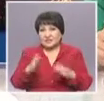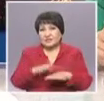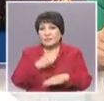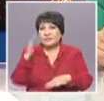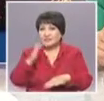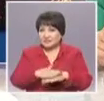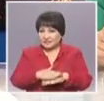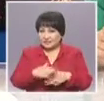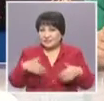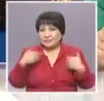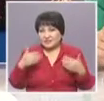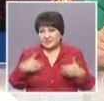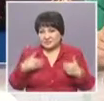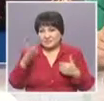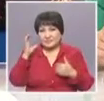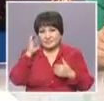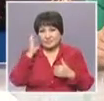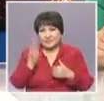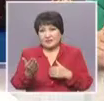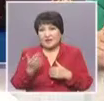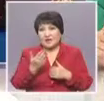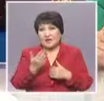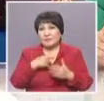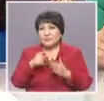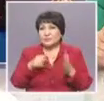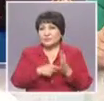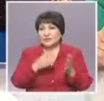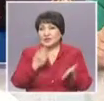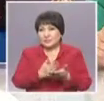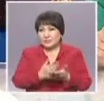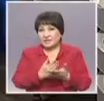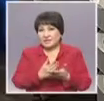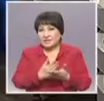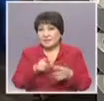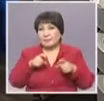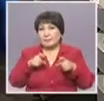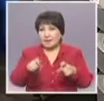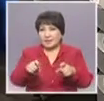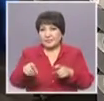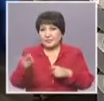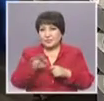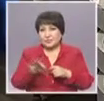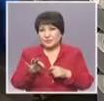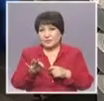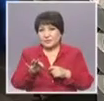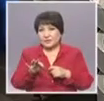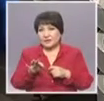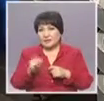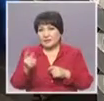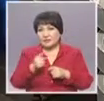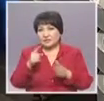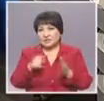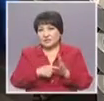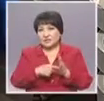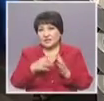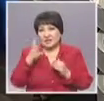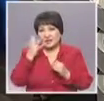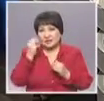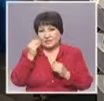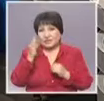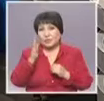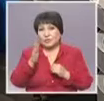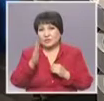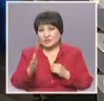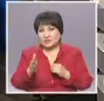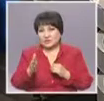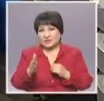ма? Саламатсыз ба, тыңдап отырмыз. Мен үш сұрағым бар еді, стадион туралы. Иә. Бір сұрағым осы, Алматыдан болашақта